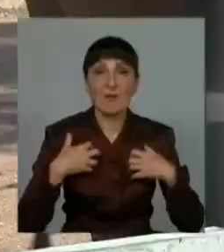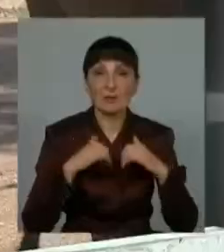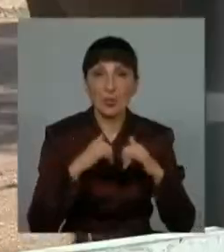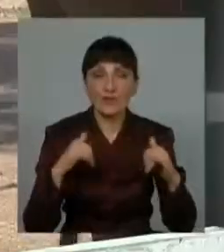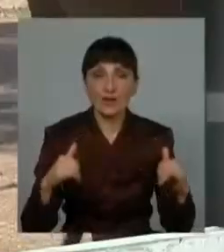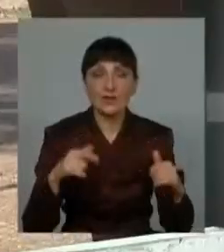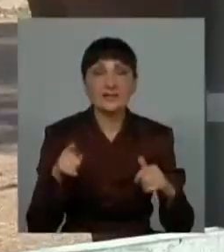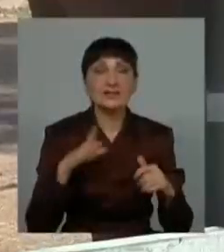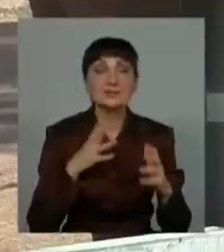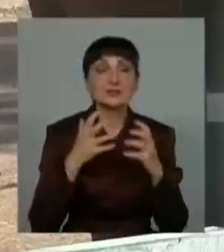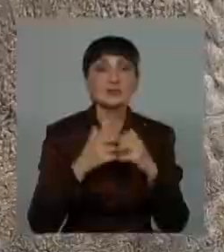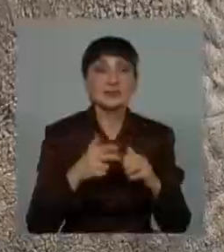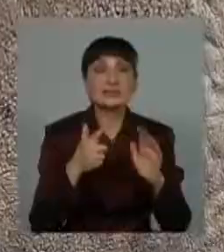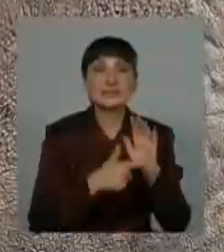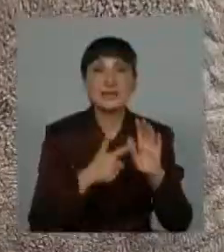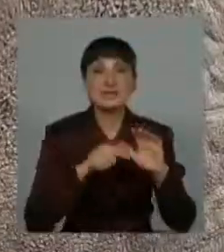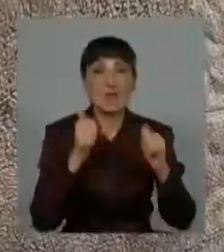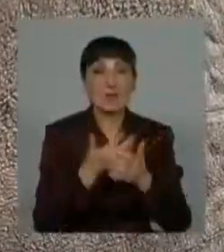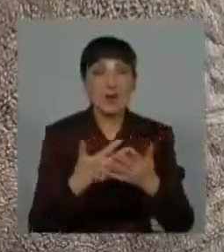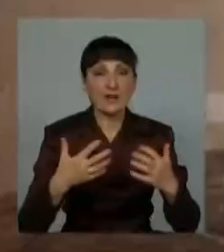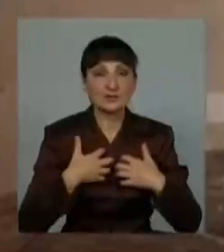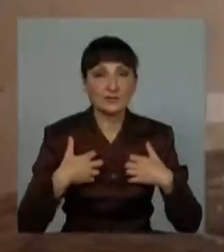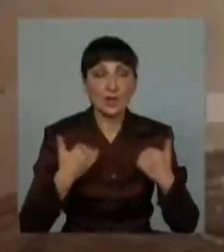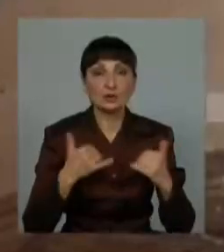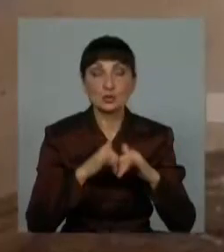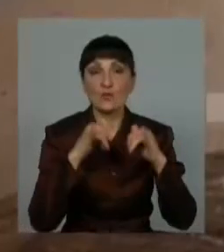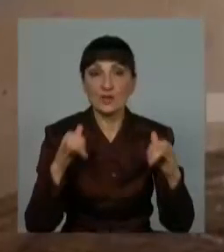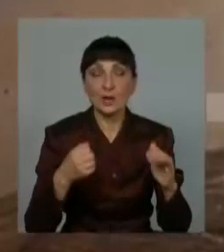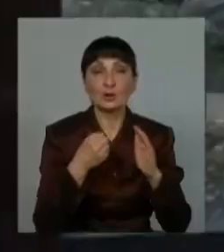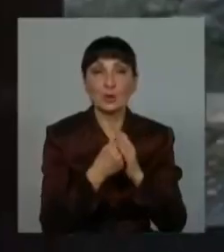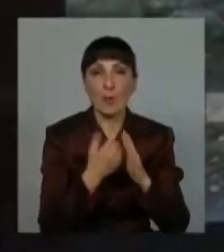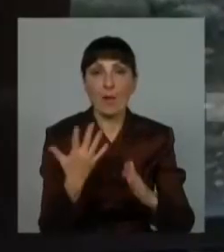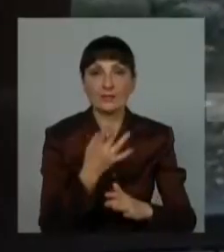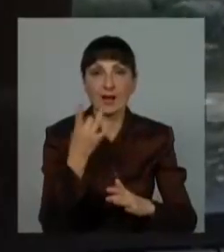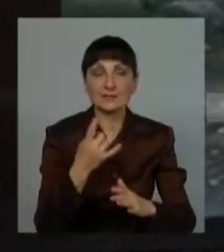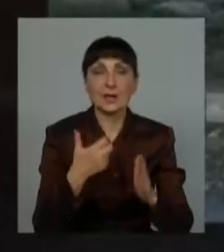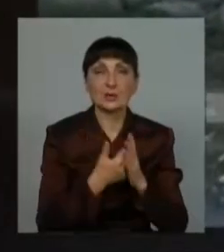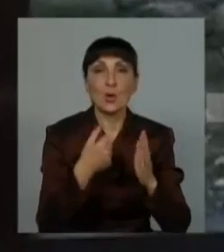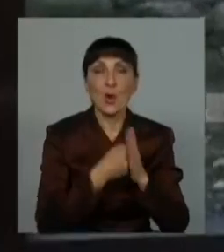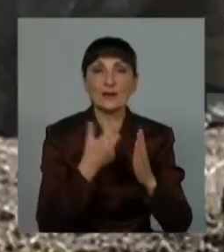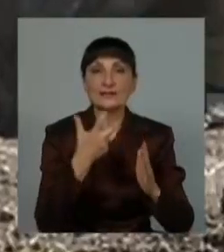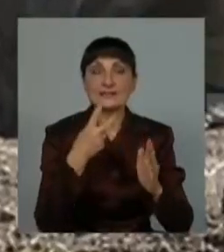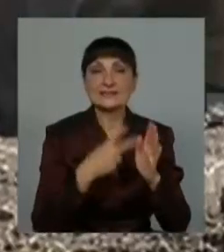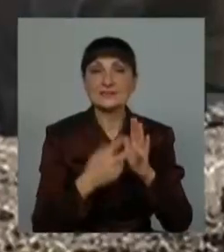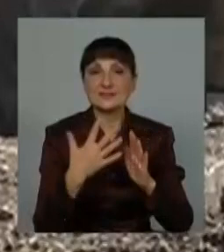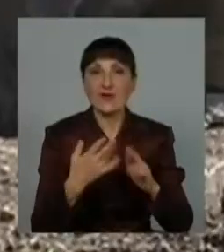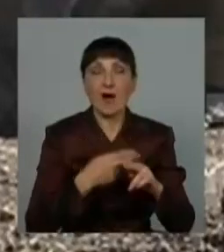основания здесь насчитывалось 70 видов животных. Сейчас эта цифра увеличилась в 5 раз, до 372, а